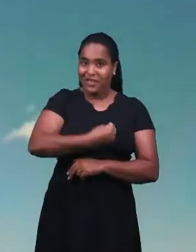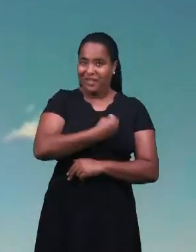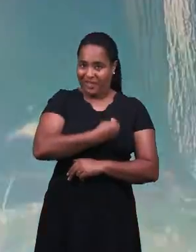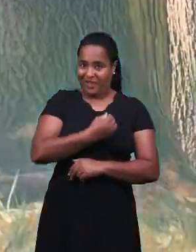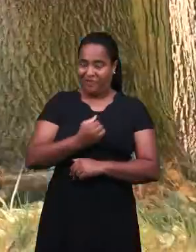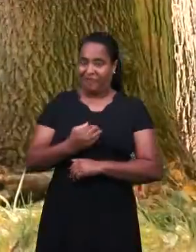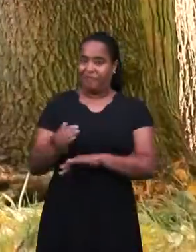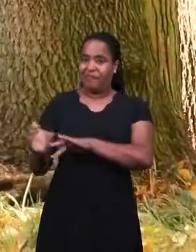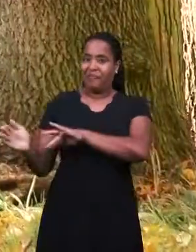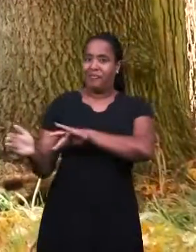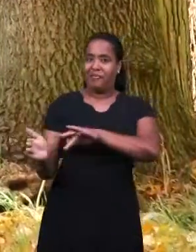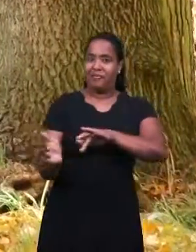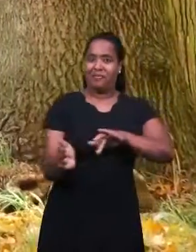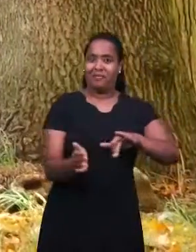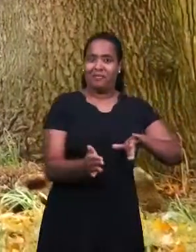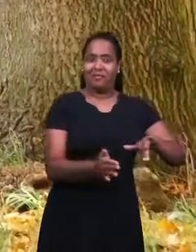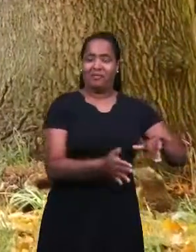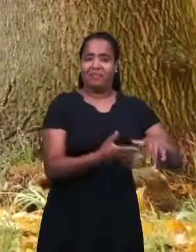нас слово.